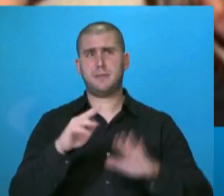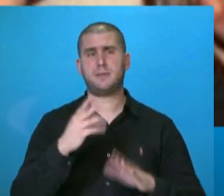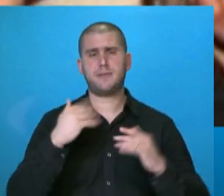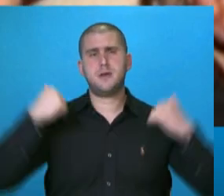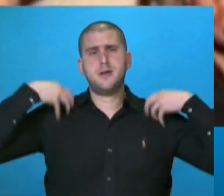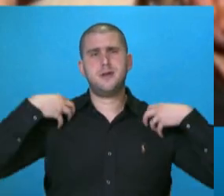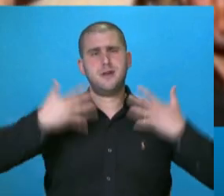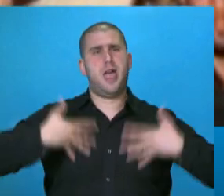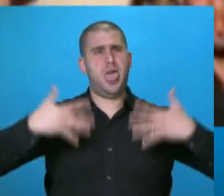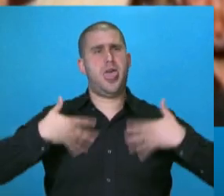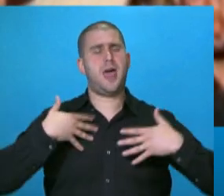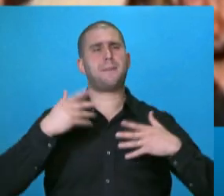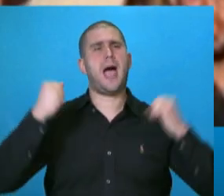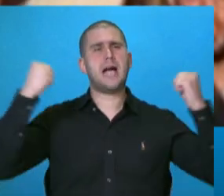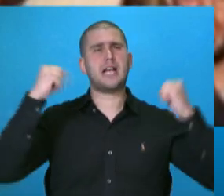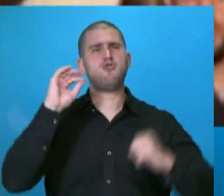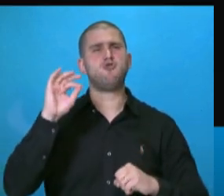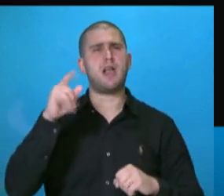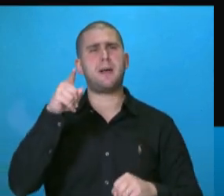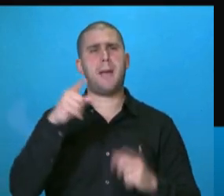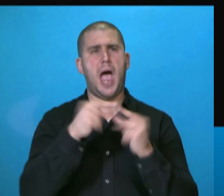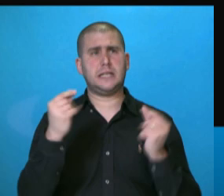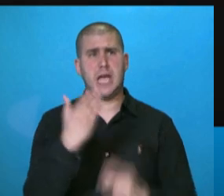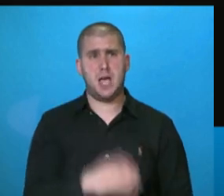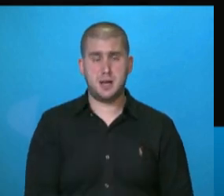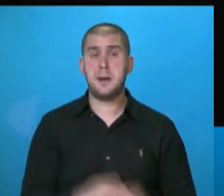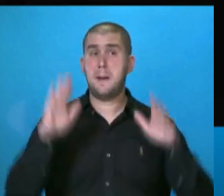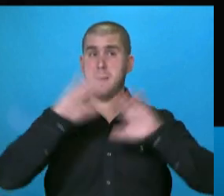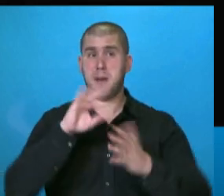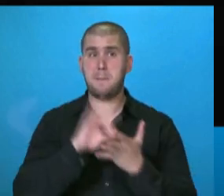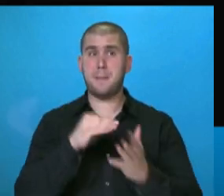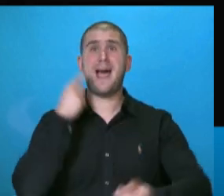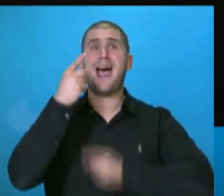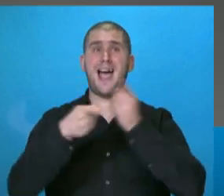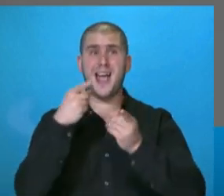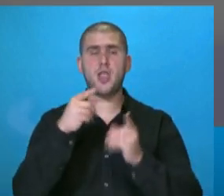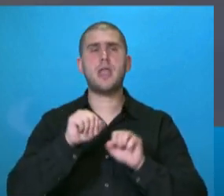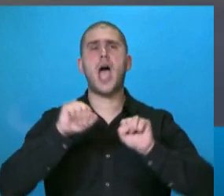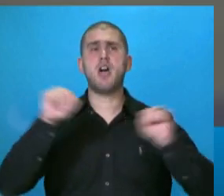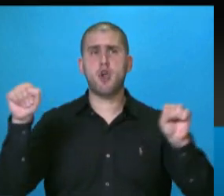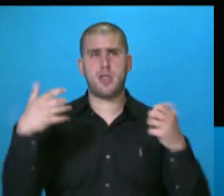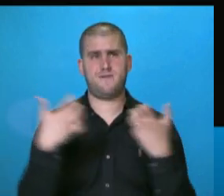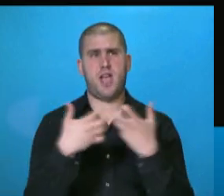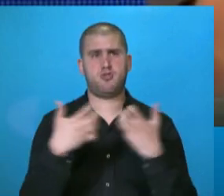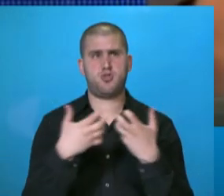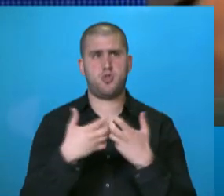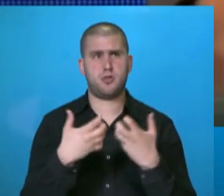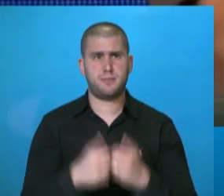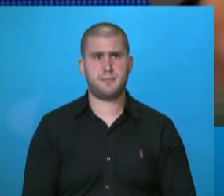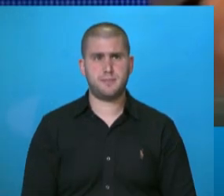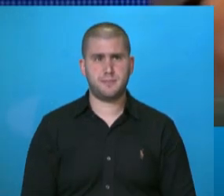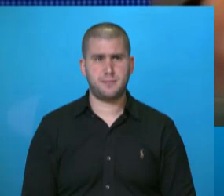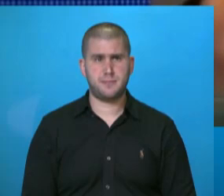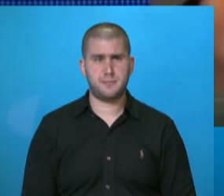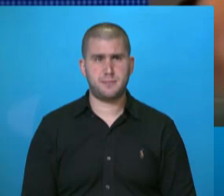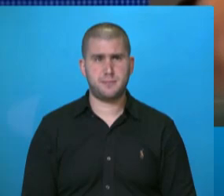כתפיים בעצרת ספונטנית של הג'יהאד בעזה, בערב שבו נורו רקטות אל אשקלון ואשדוד. וואי.